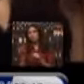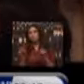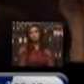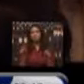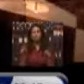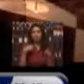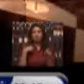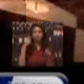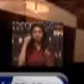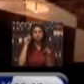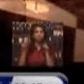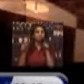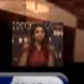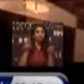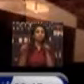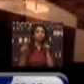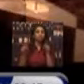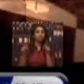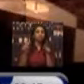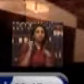متقسمة